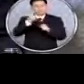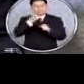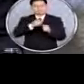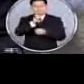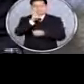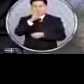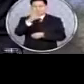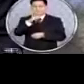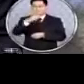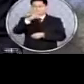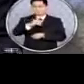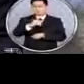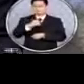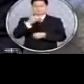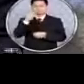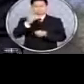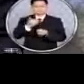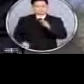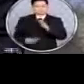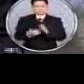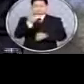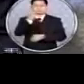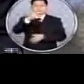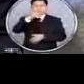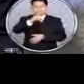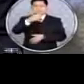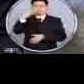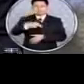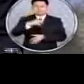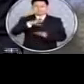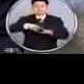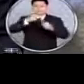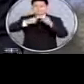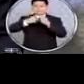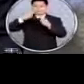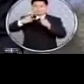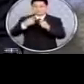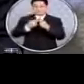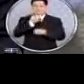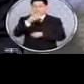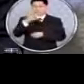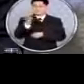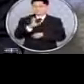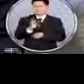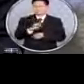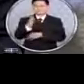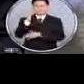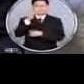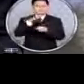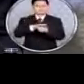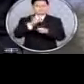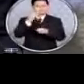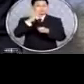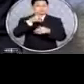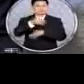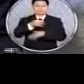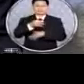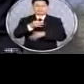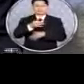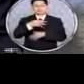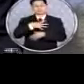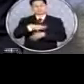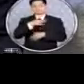少200万，必要时候可以贷到700万，同时呢前两年可以免息，由政府来补助他。如果他不想买房子，我